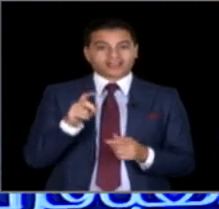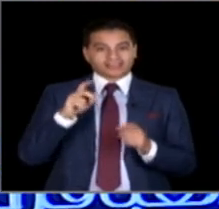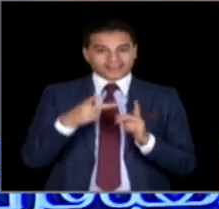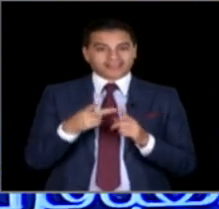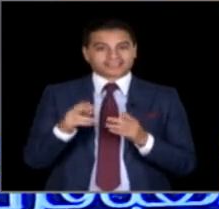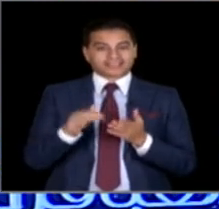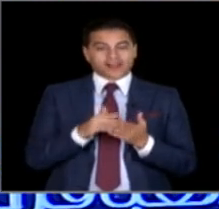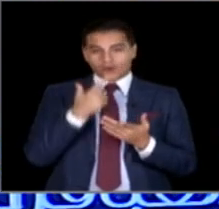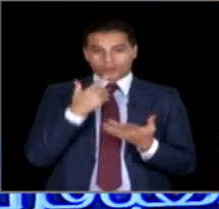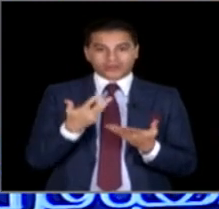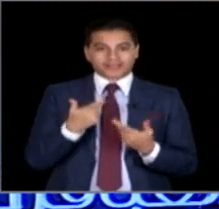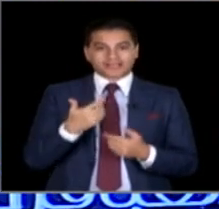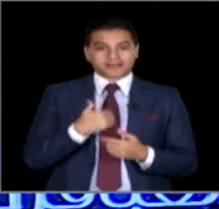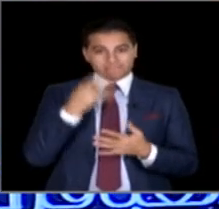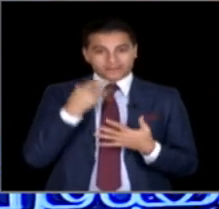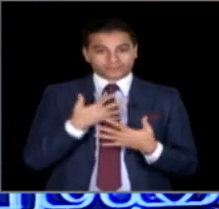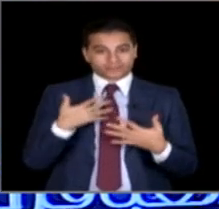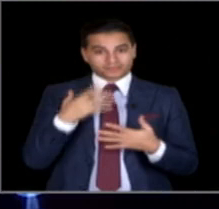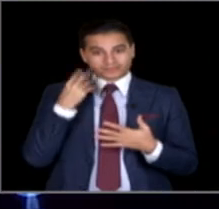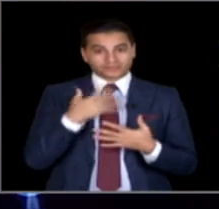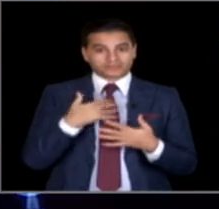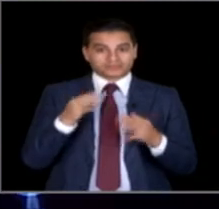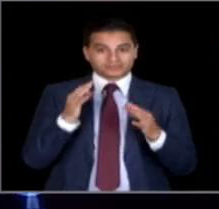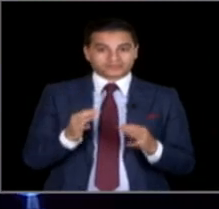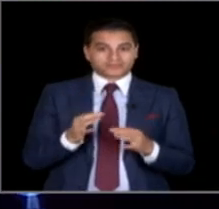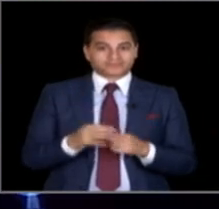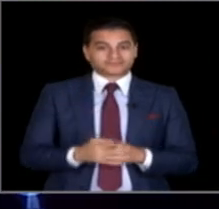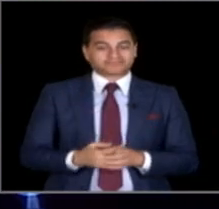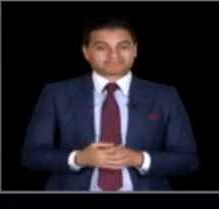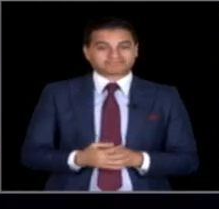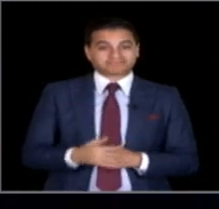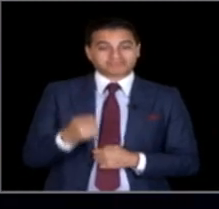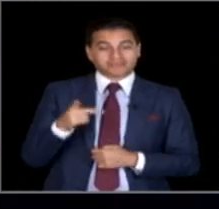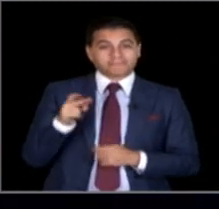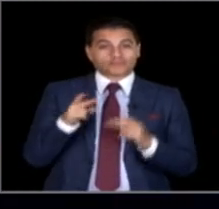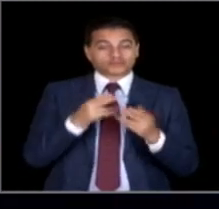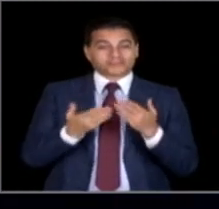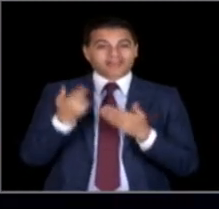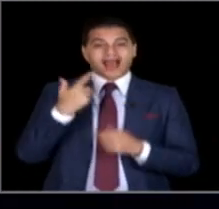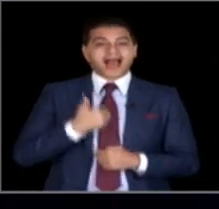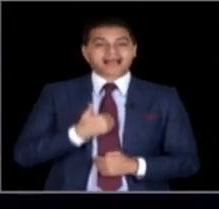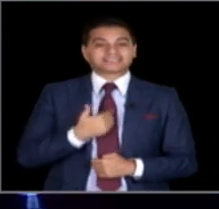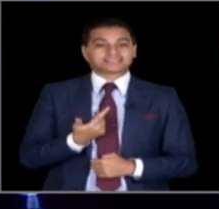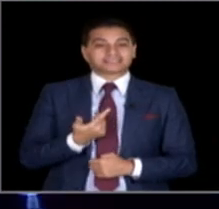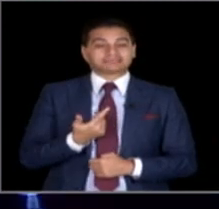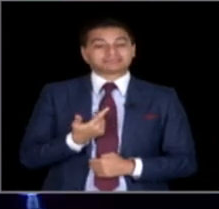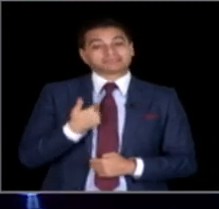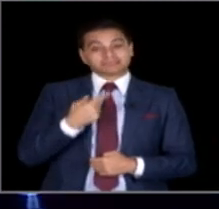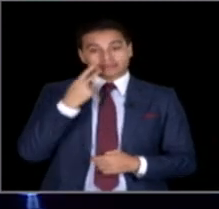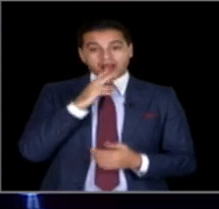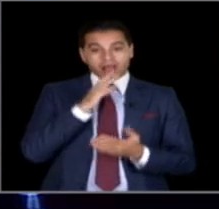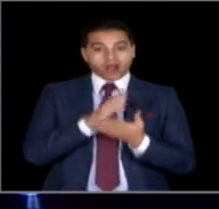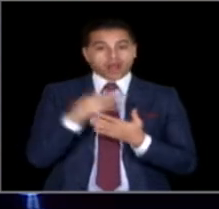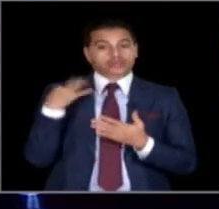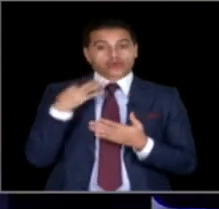تاني. احكي لي، مبسوط؟ مبسوط جدا. الموسم اللي فات كان بالنسبه لك ايه؟ هو الصراحه